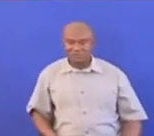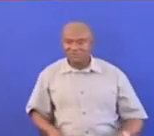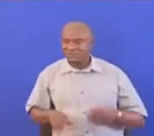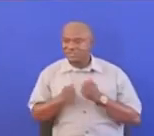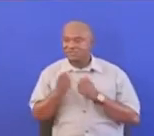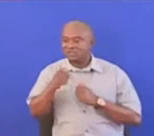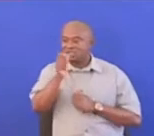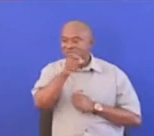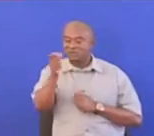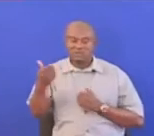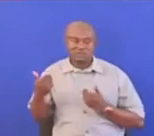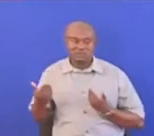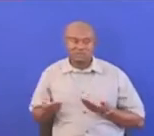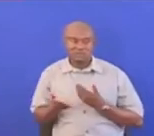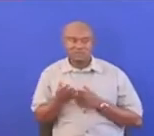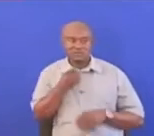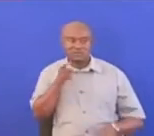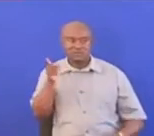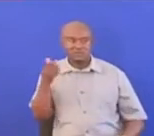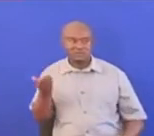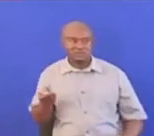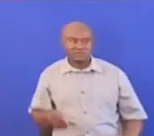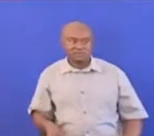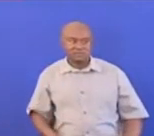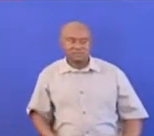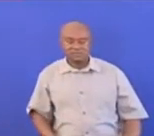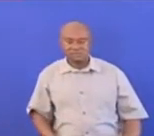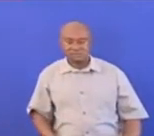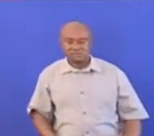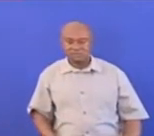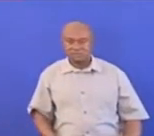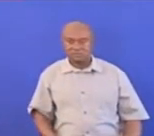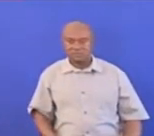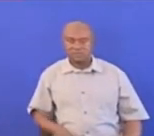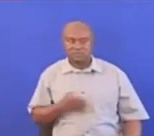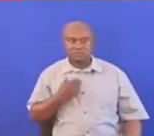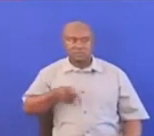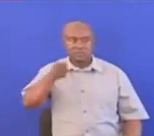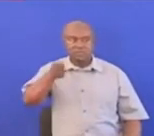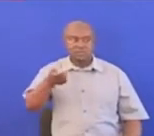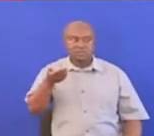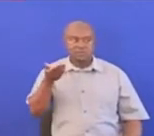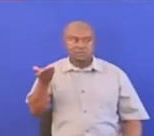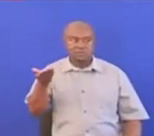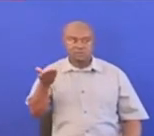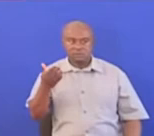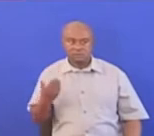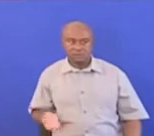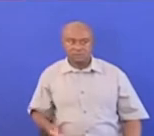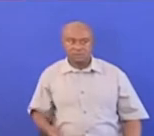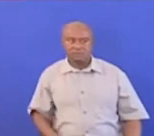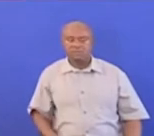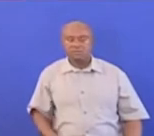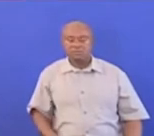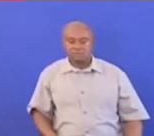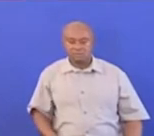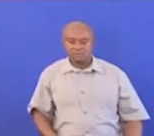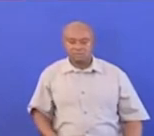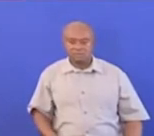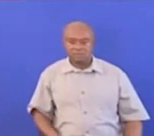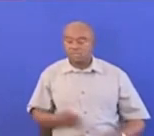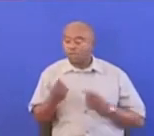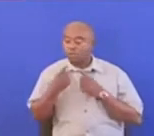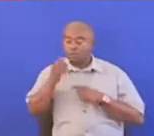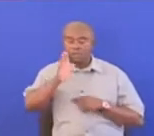wananchi walikuwa wamelisubiri kwa kasi kubwa sana. Na hatimaye limeweza kufika. Nikupongeze Mheshimiwa Meli Masanja, ulifika kwa wananchi wa Ushetu,